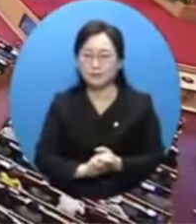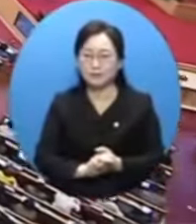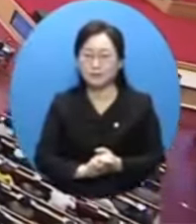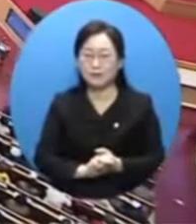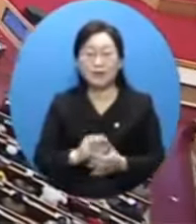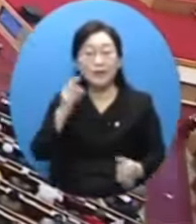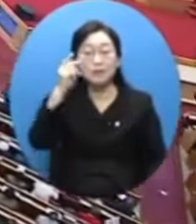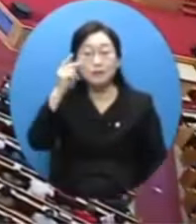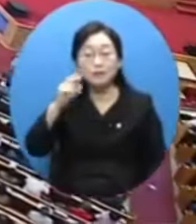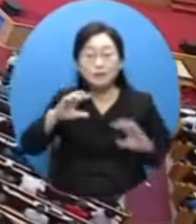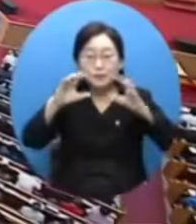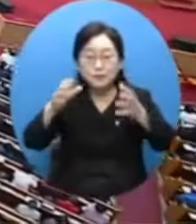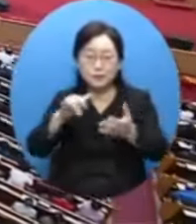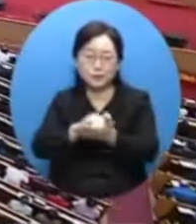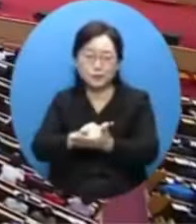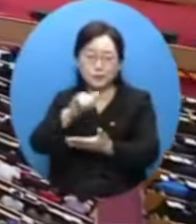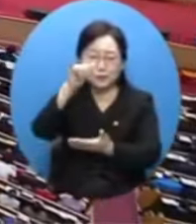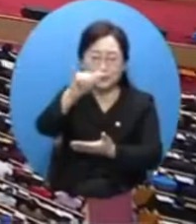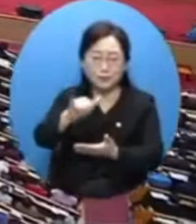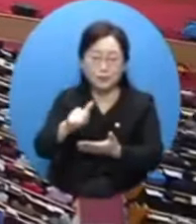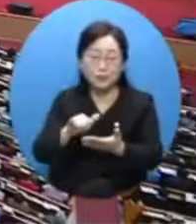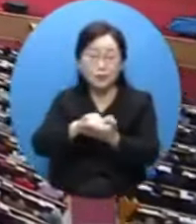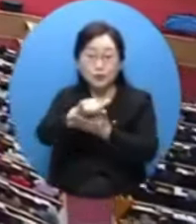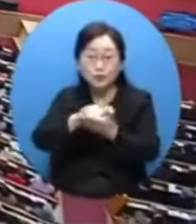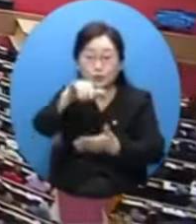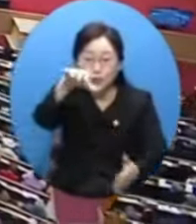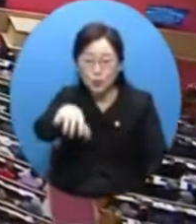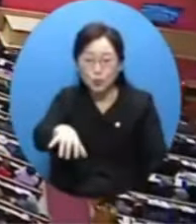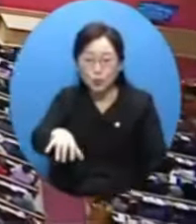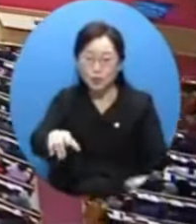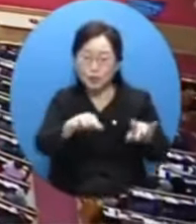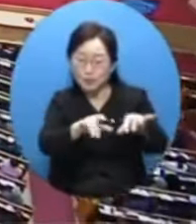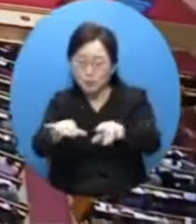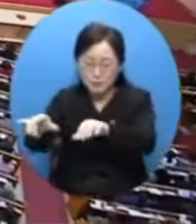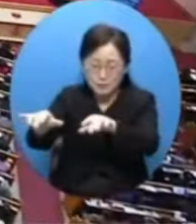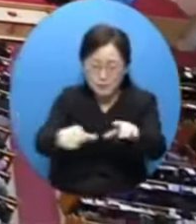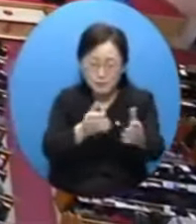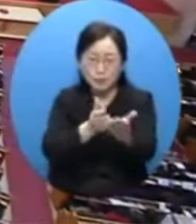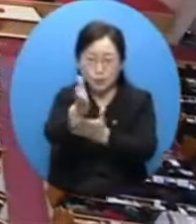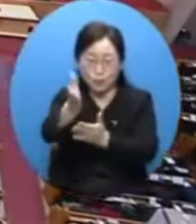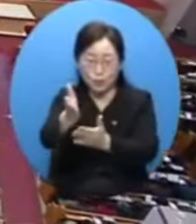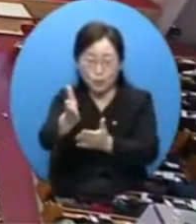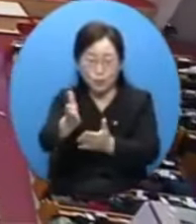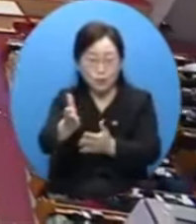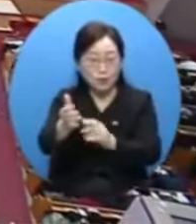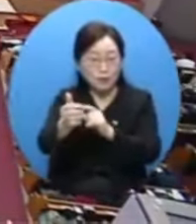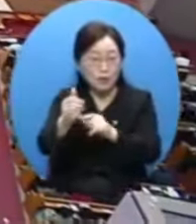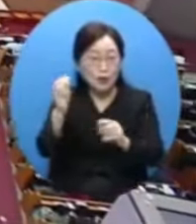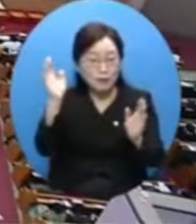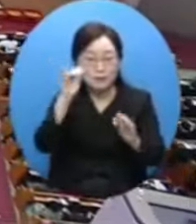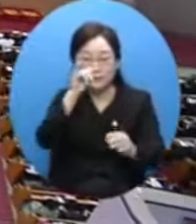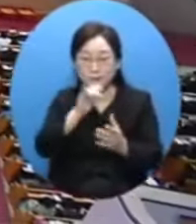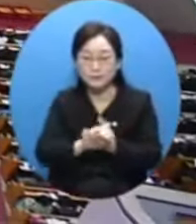미국에 유학을 가서 뉴욕에서 피아노를 전공하던 유학생이 있었습니다. 어느 날